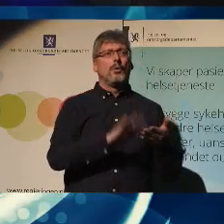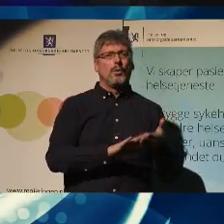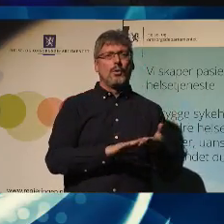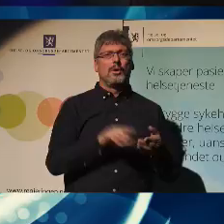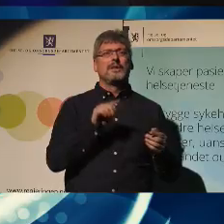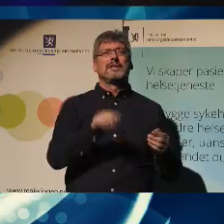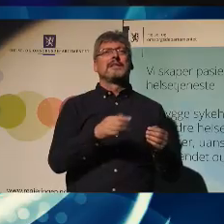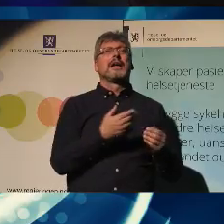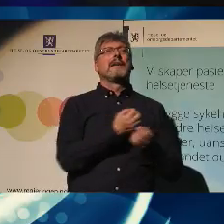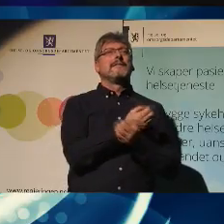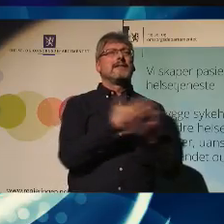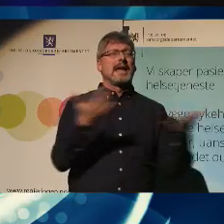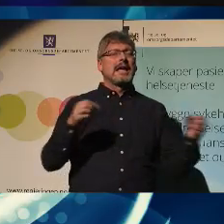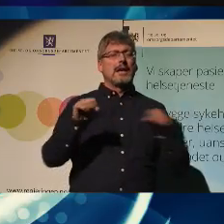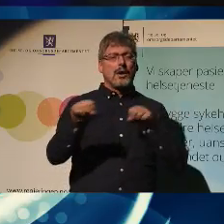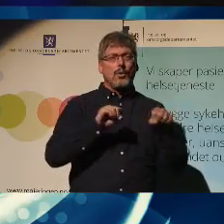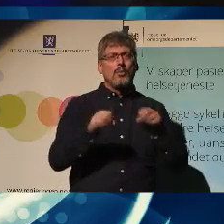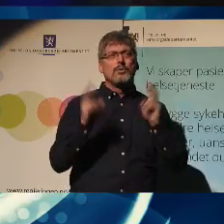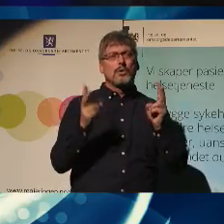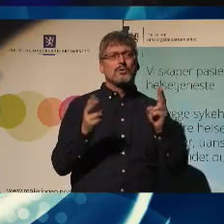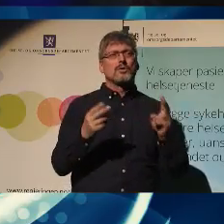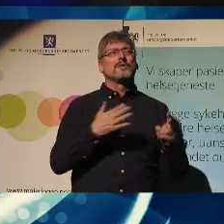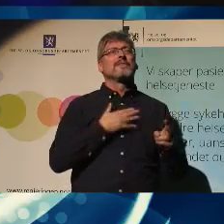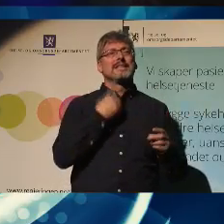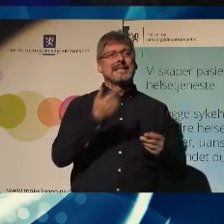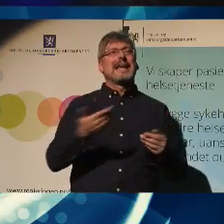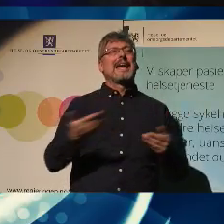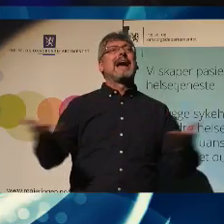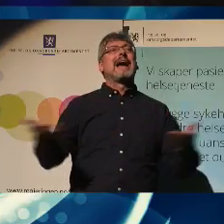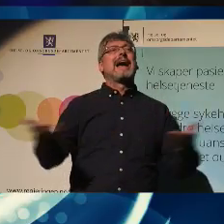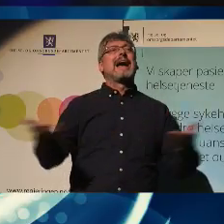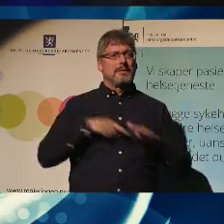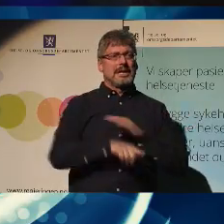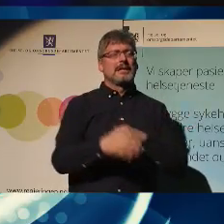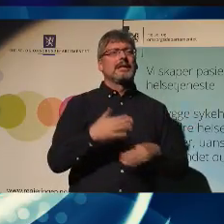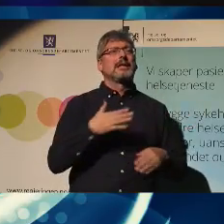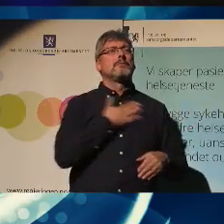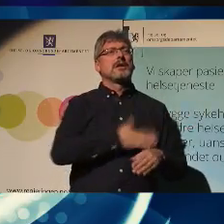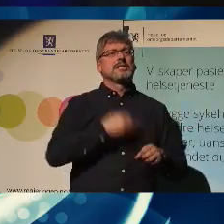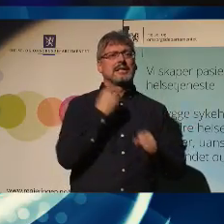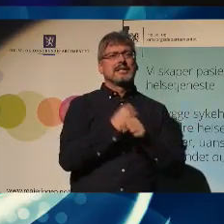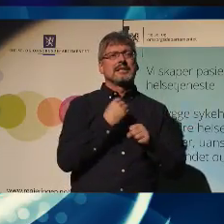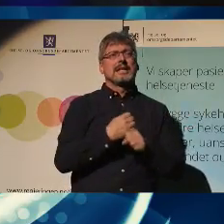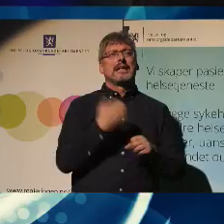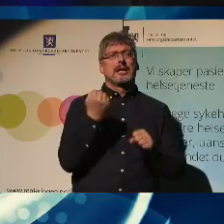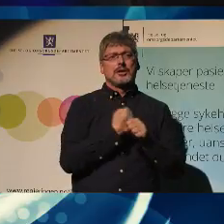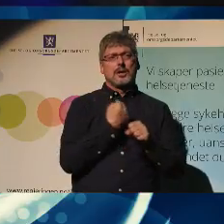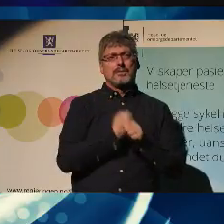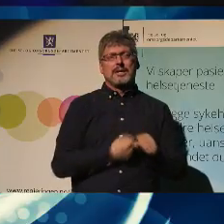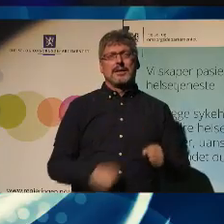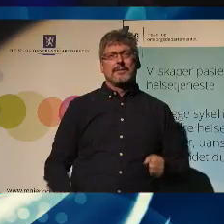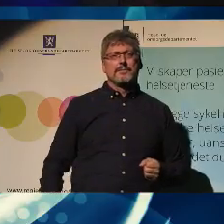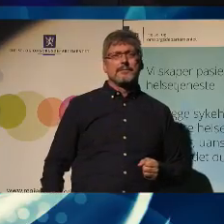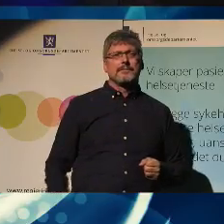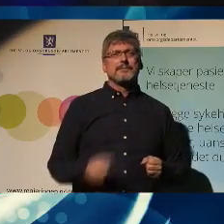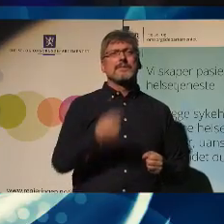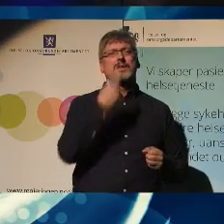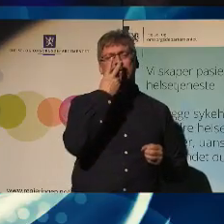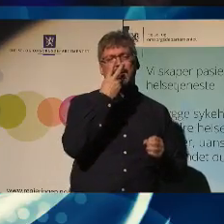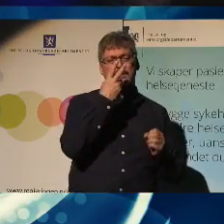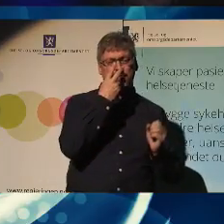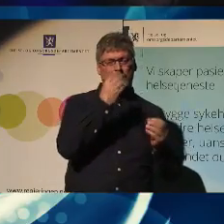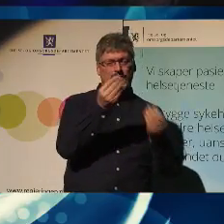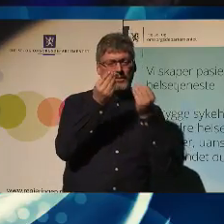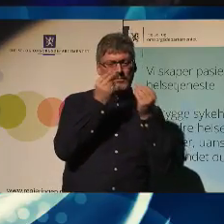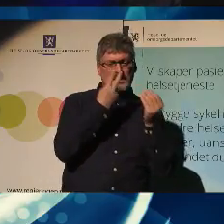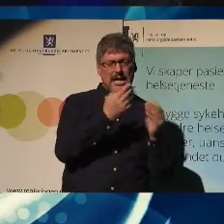det langt flere kommuner også som vi ønsker velkommen inn i dette pasientsikkerhetsarbeidet. Når man studerer kvalitet, så vil